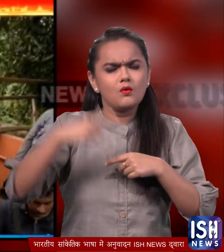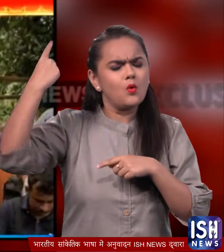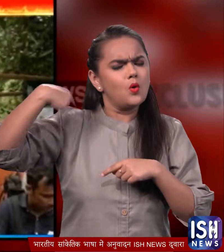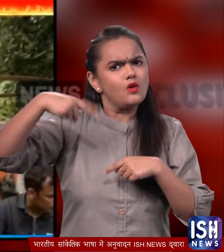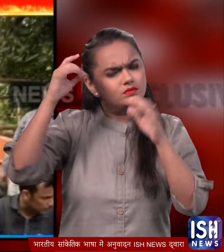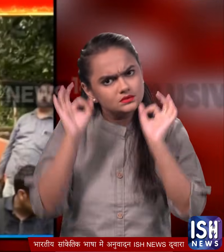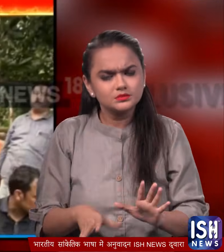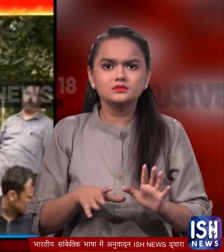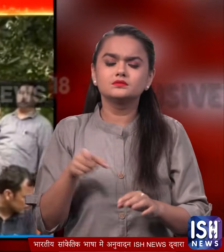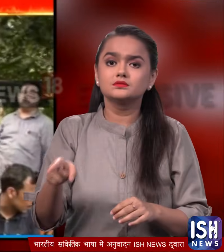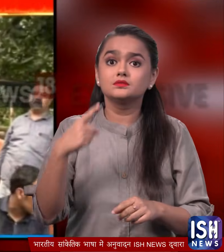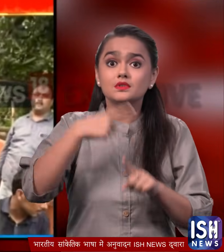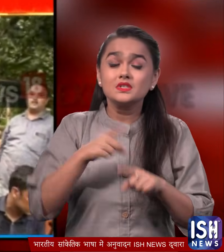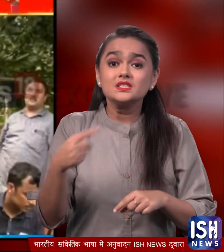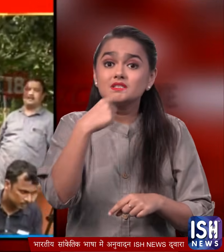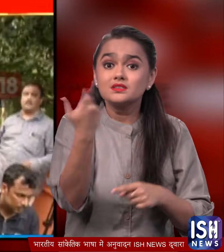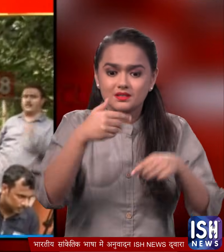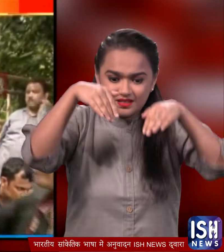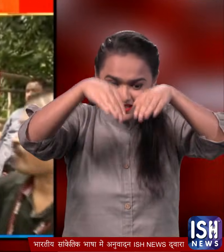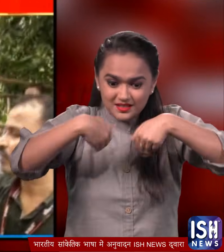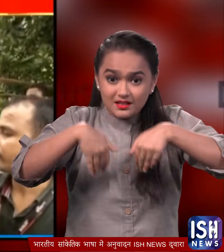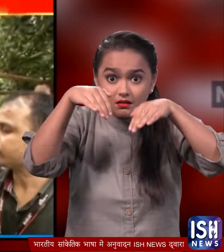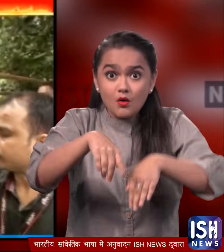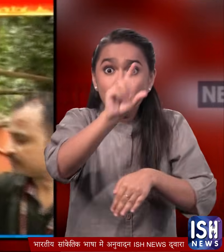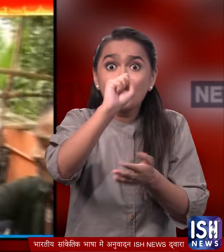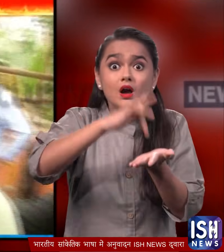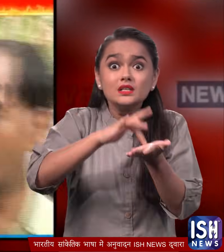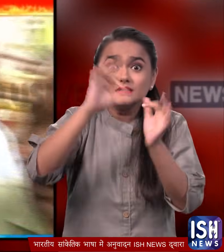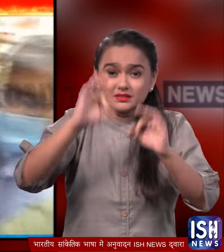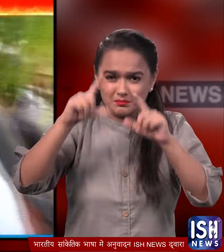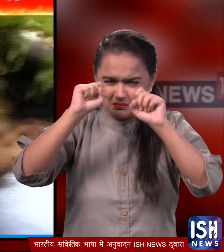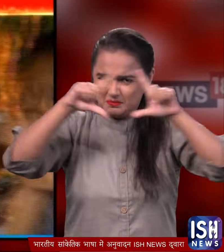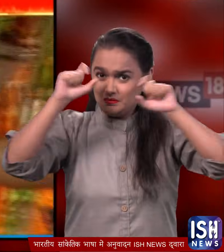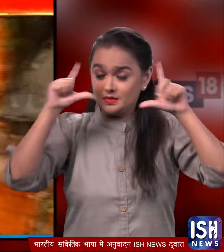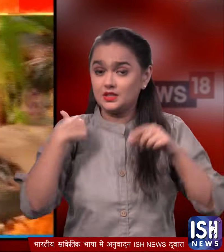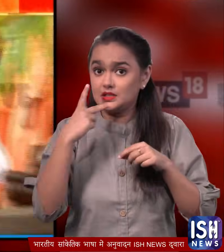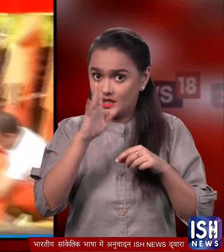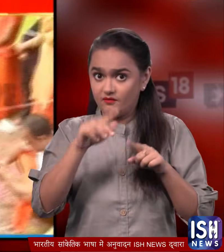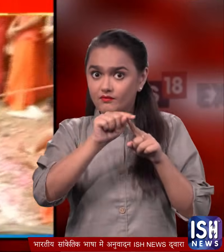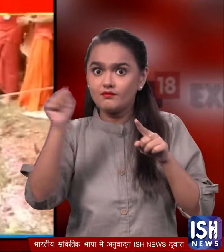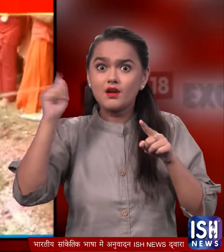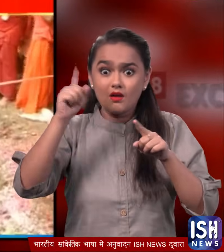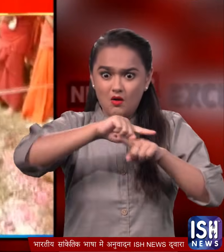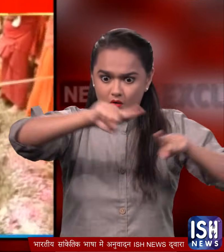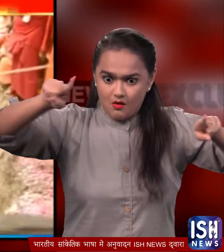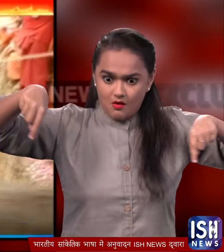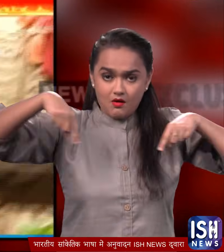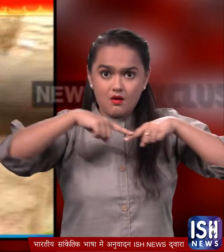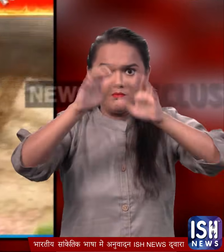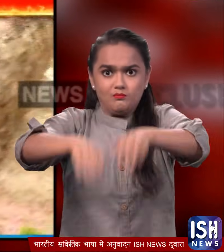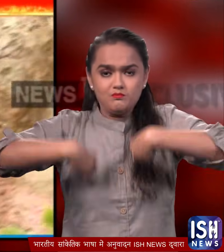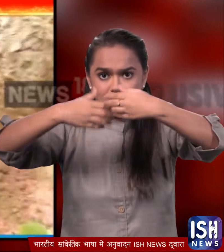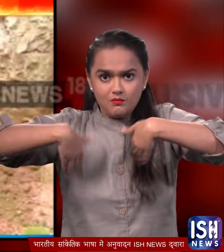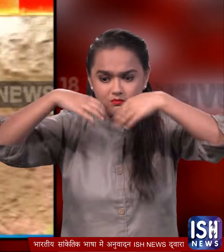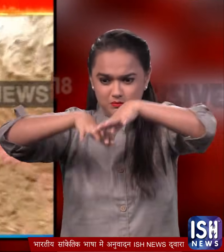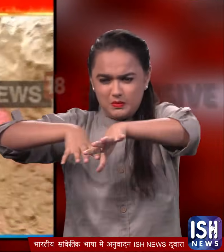विदाई यानी उनकी भू समाधि दी गई और ये भू समाधि सिद्धासन में दी गई। वो तस्वीरें हम आपको दिखाना चाहते हैं कि जो गुफा है वो सिद्धासन के तौर पर